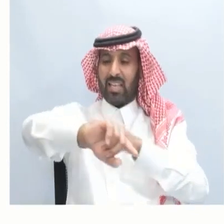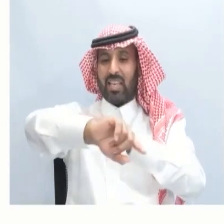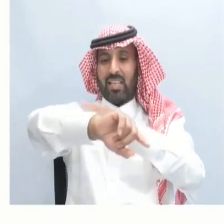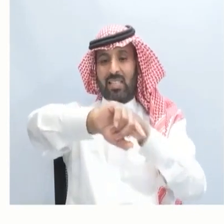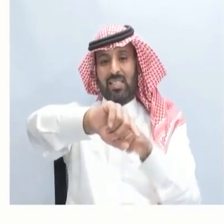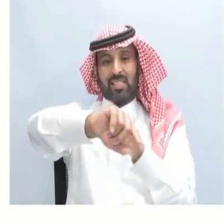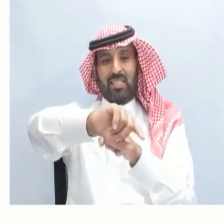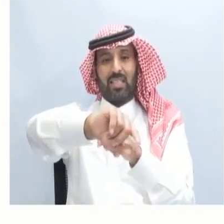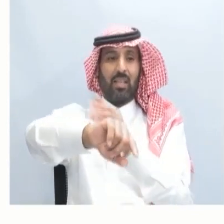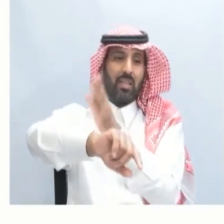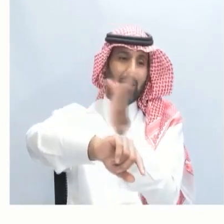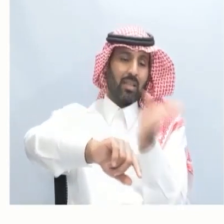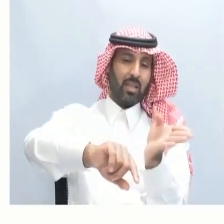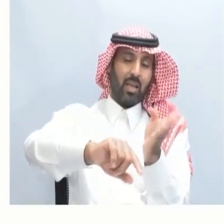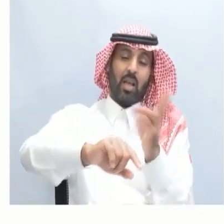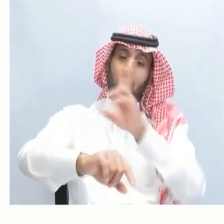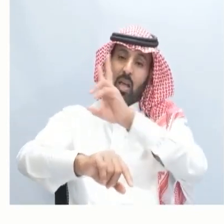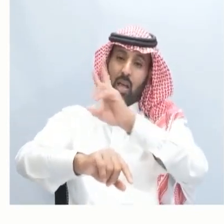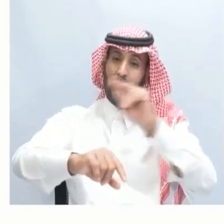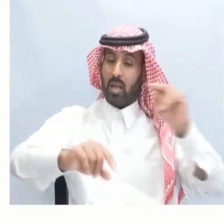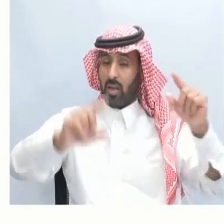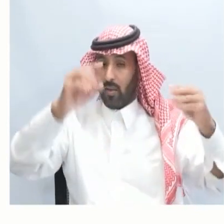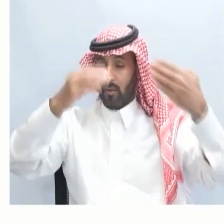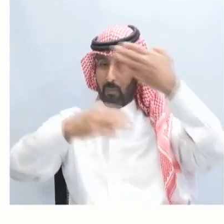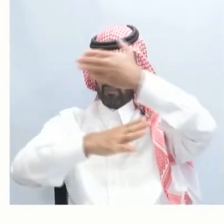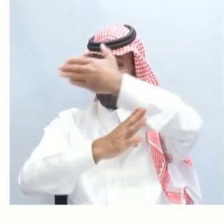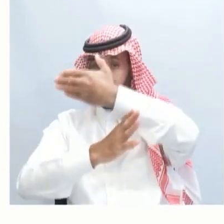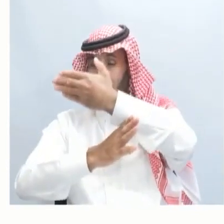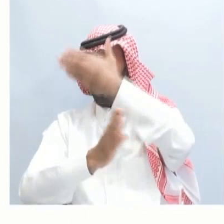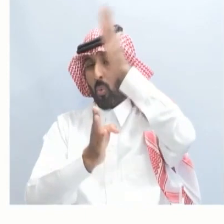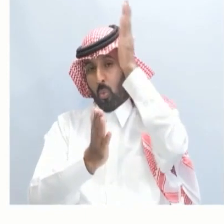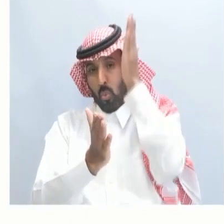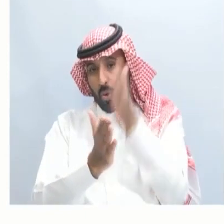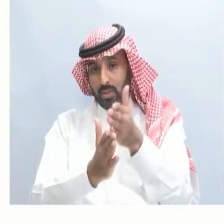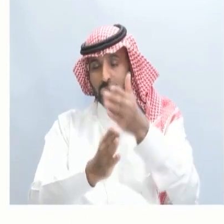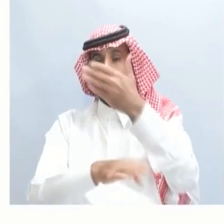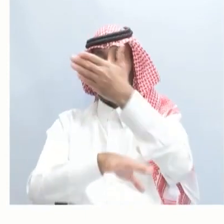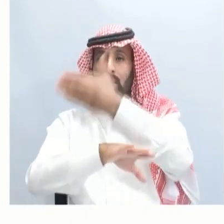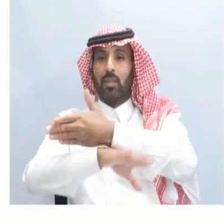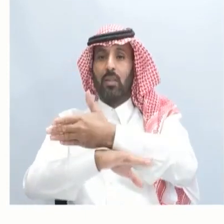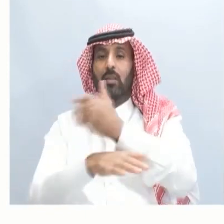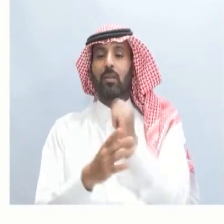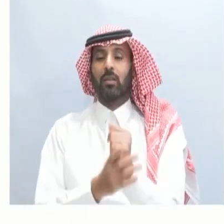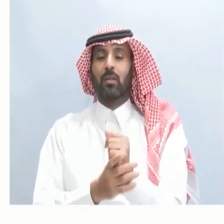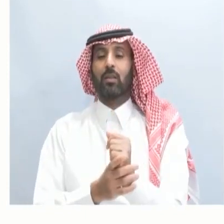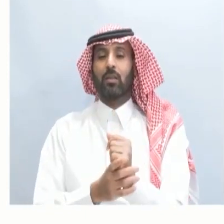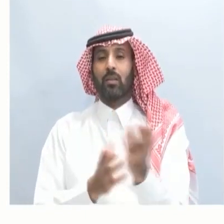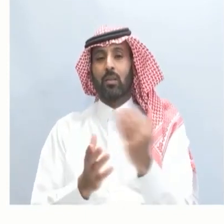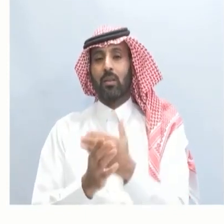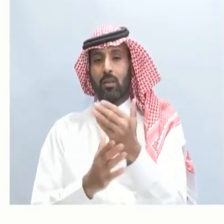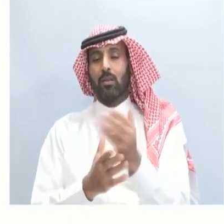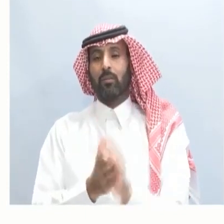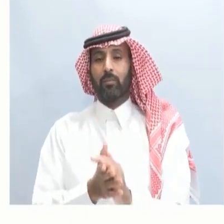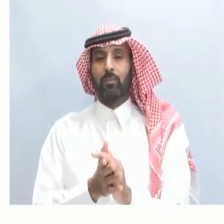عقارب الساعه لما يتساوى الاف الام يمنه ويسرى هنا يتحقق شرط التزان بدل ما اشرحها بالتفصيل